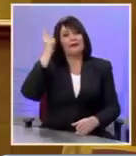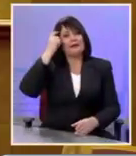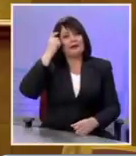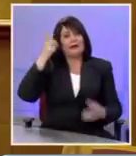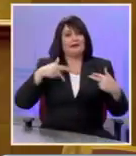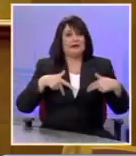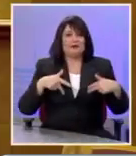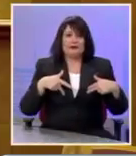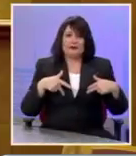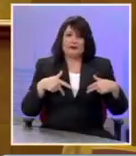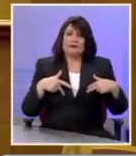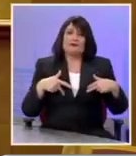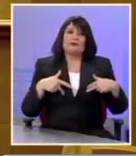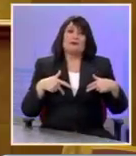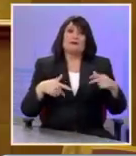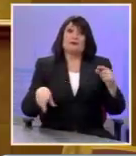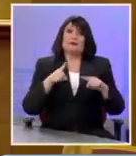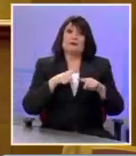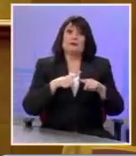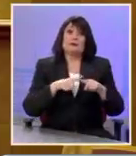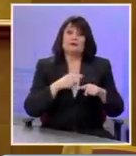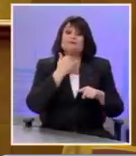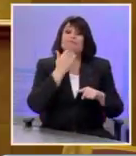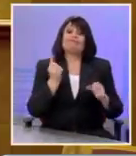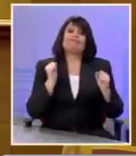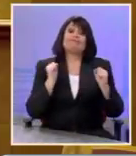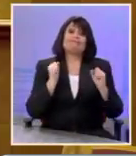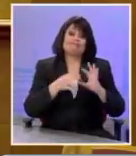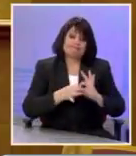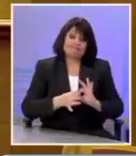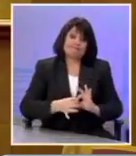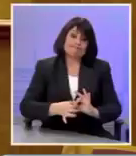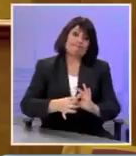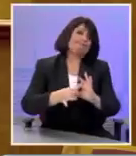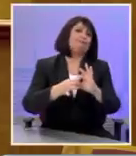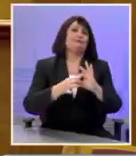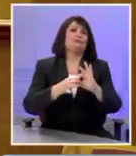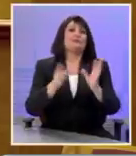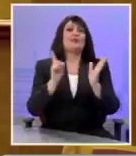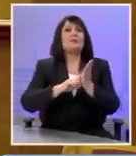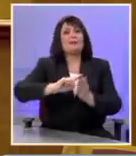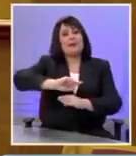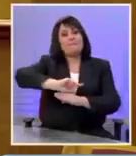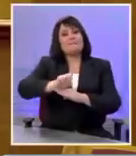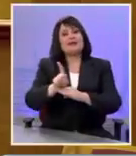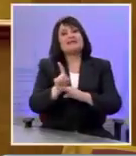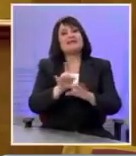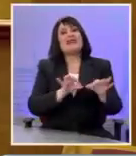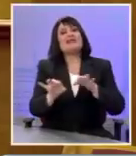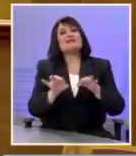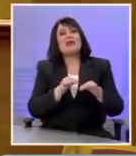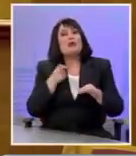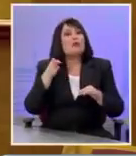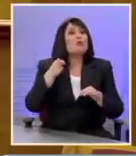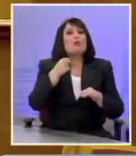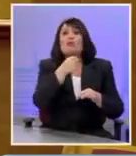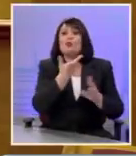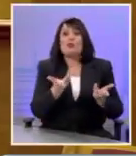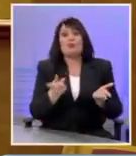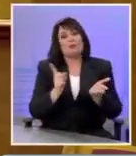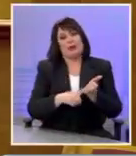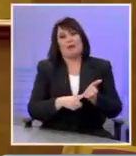κυβέρνηση ότι η χώρα δεν μπορεί να συνεχίσει να πορεύεται χωρίς πηξίδα. Δεν είναι